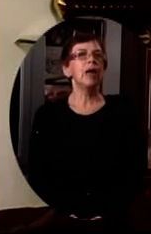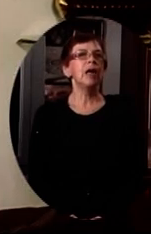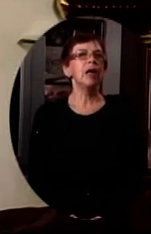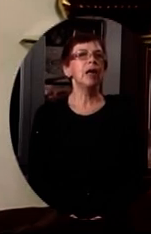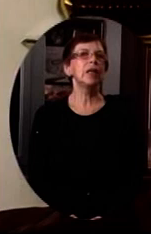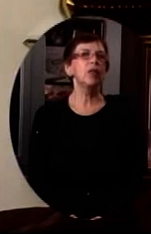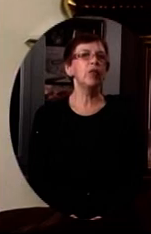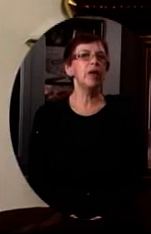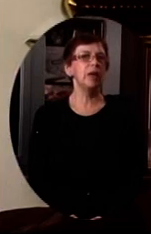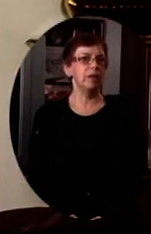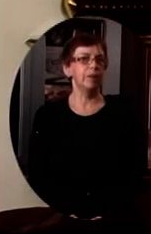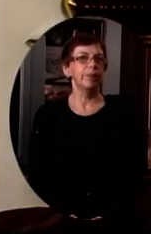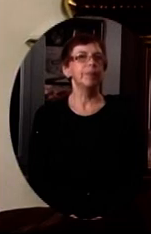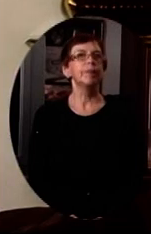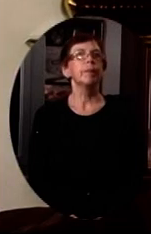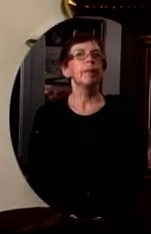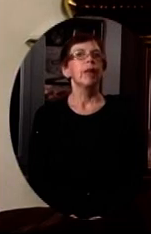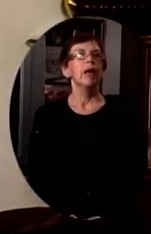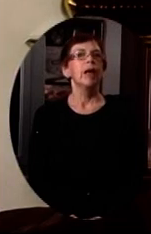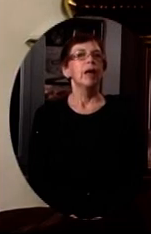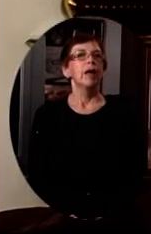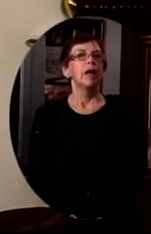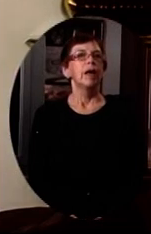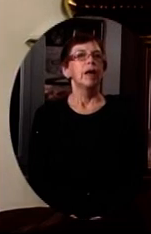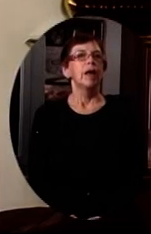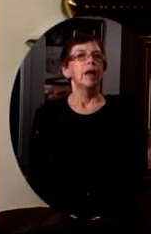ואימא עבדה כתופרת.